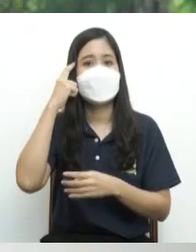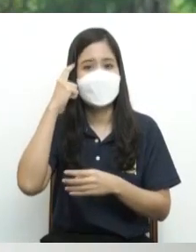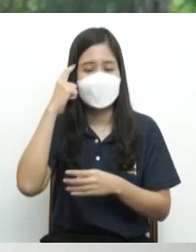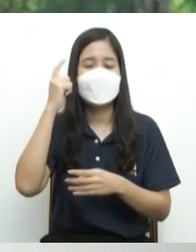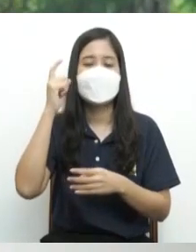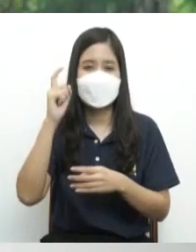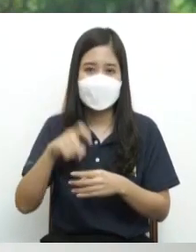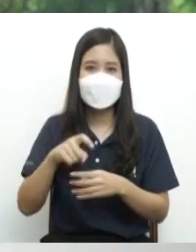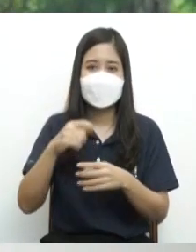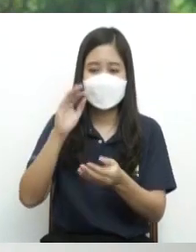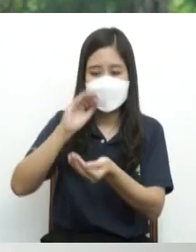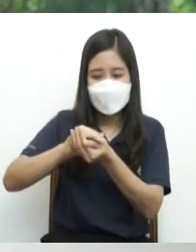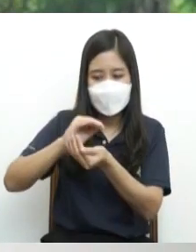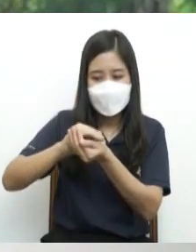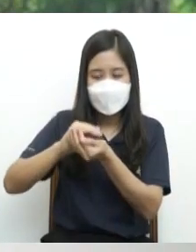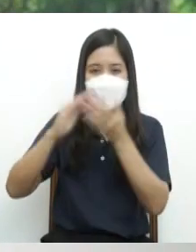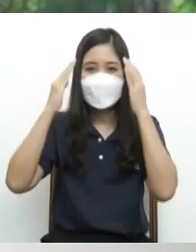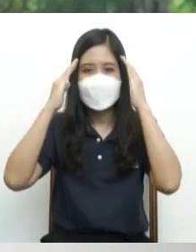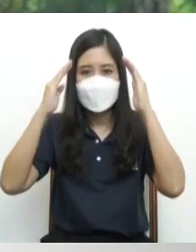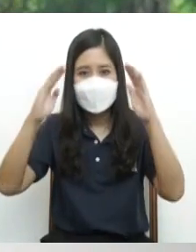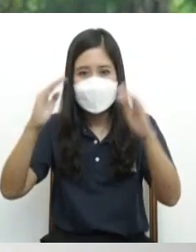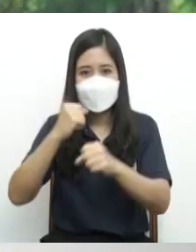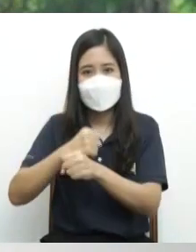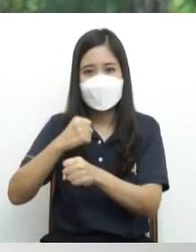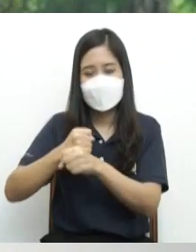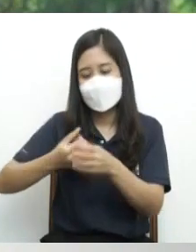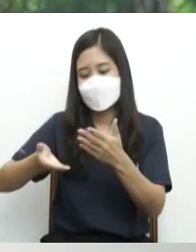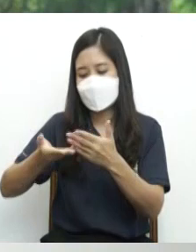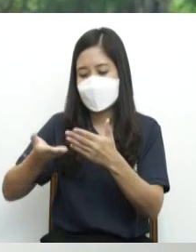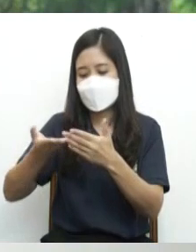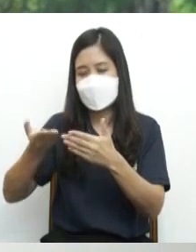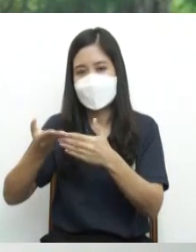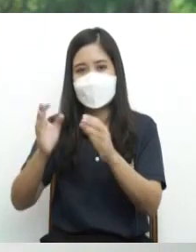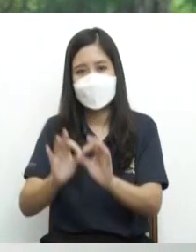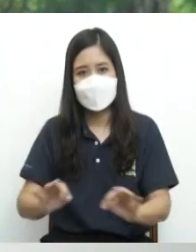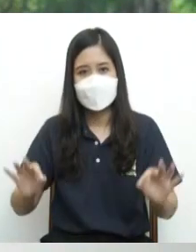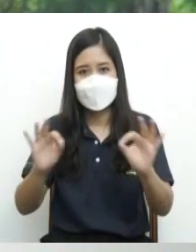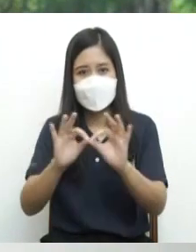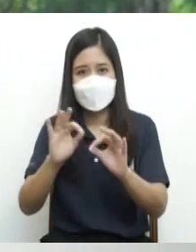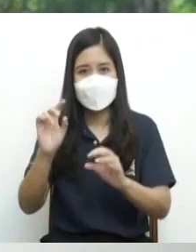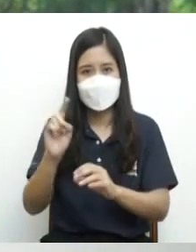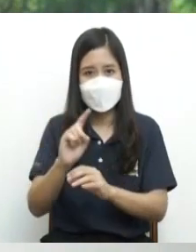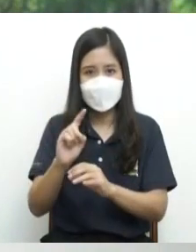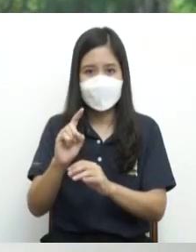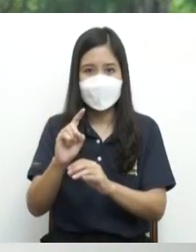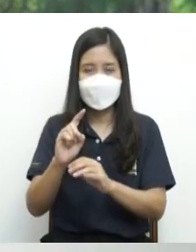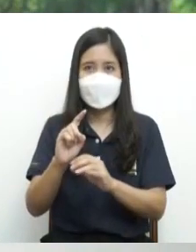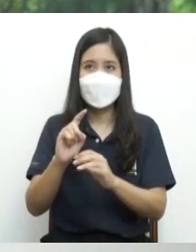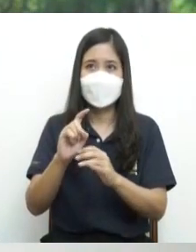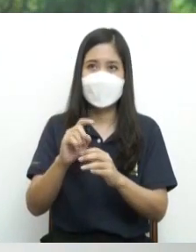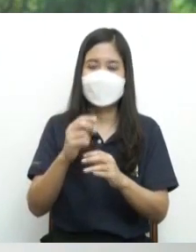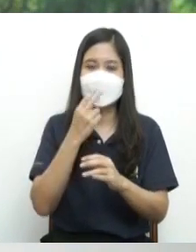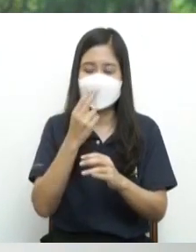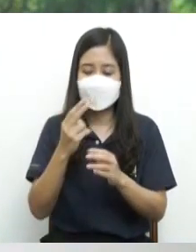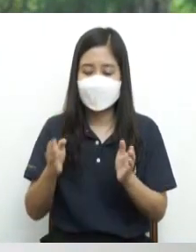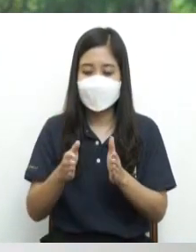เพื่อเป็นการสั่งสมประสบการณ์ในการทำงานของเราด้วยนะคะแล้วก็ที่สำคัญค่ะท่านไม่ลืมเส้นทางนะคะเส้นทางเบื้องหลังที่เดินผ่านมา